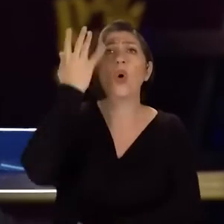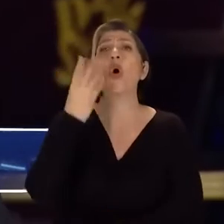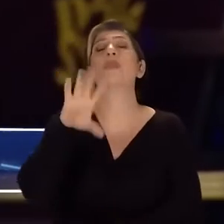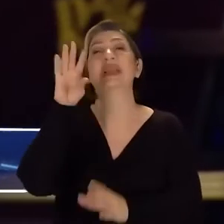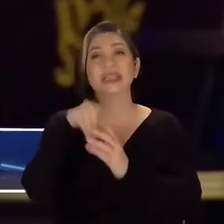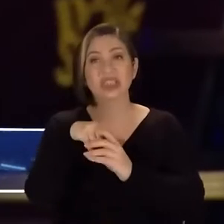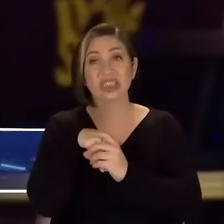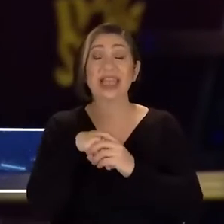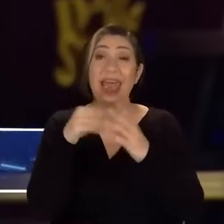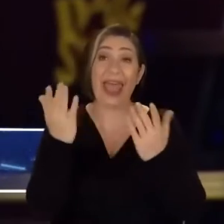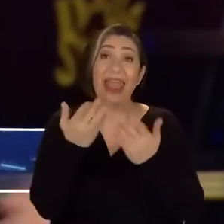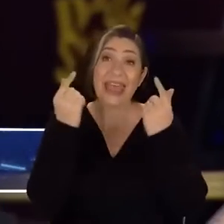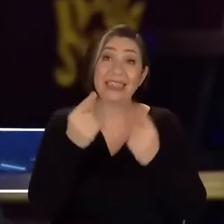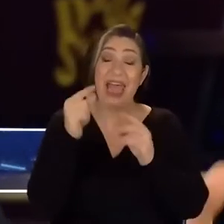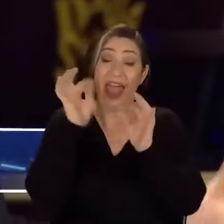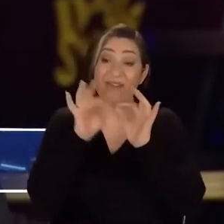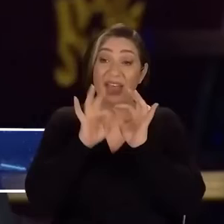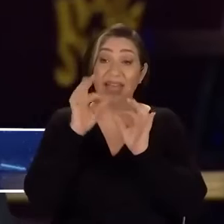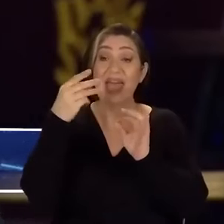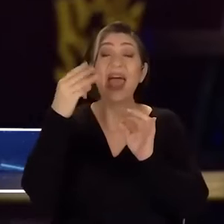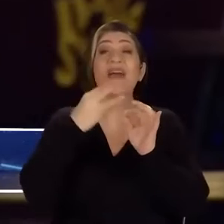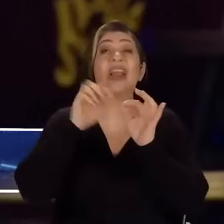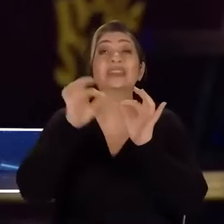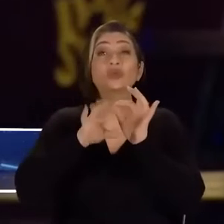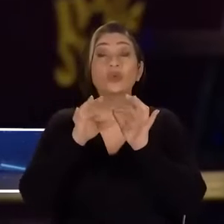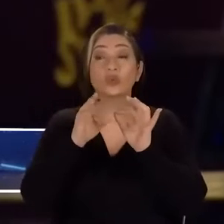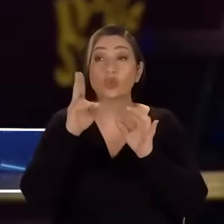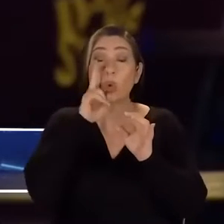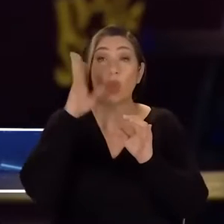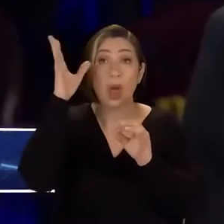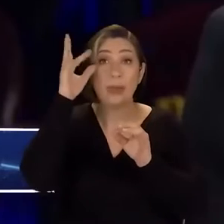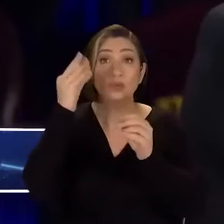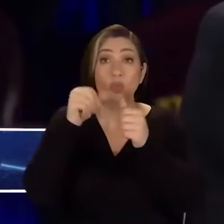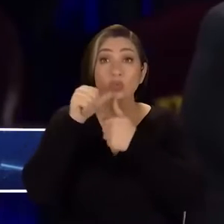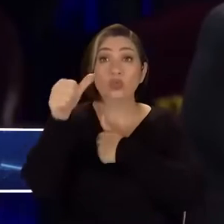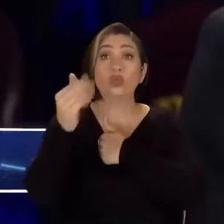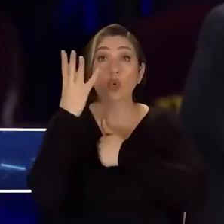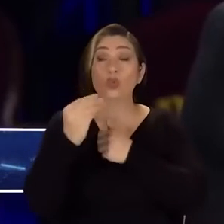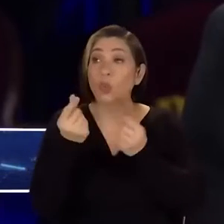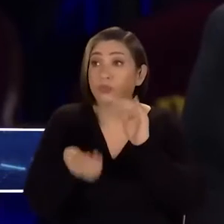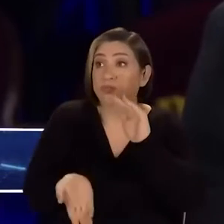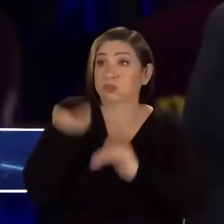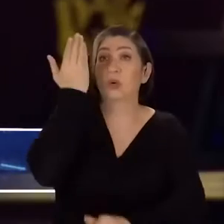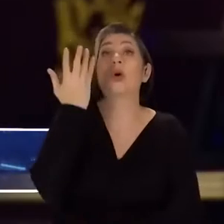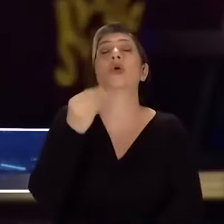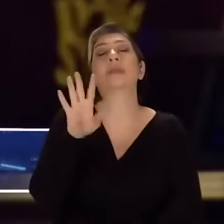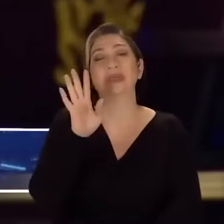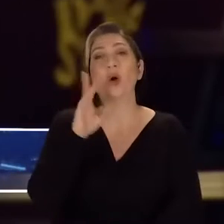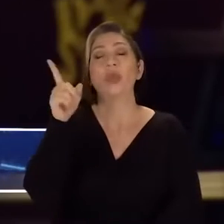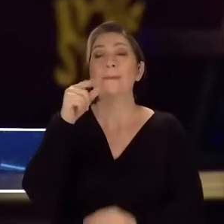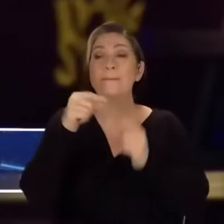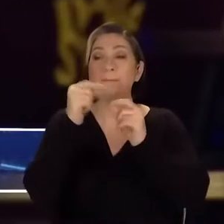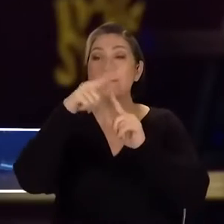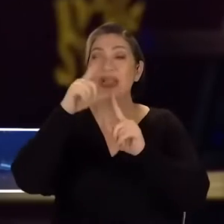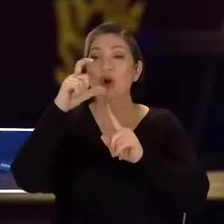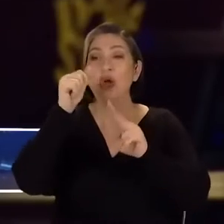olduğu için en azından enflasyonun son görüldüğü yüksek tarihten bugüne Amerika'da çok uzun zaman geçtiği için onların